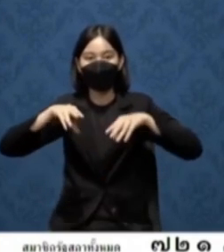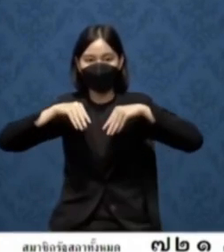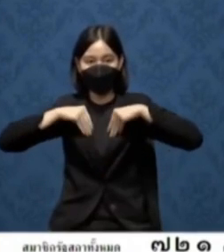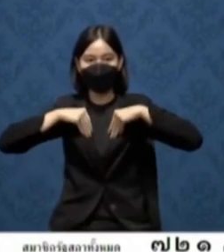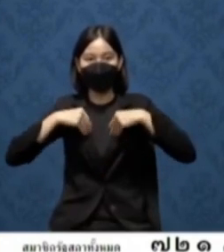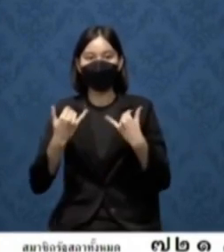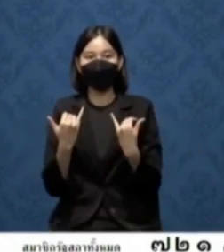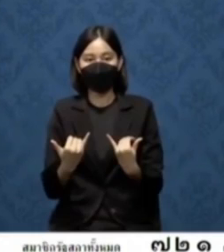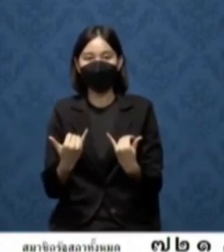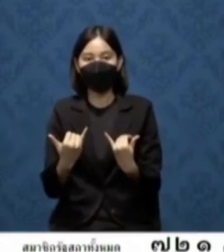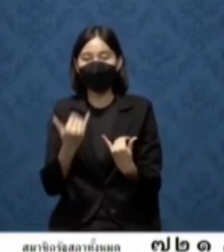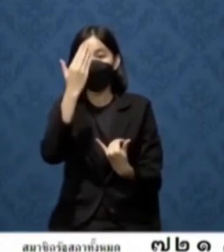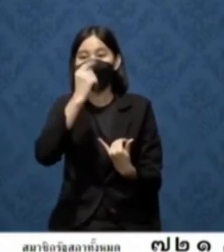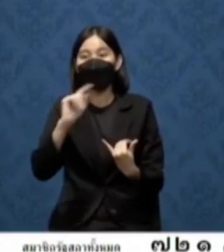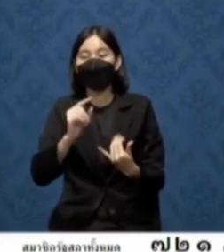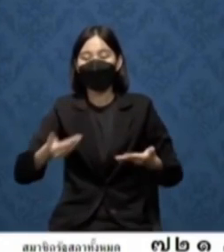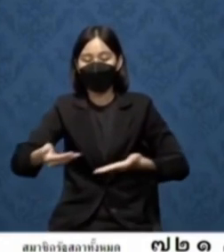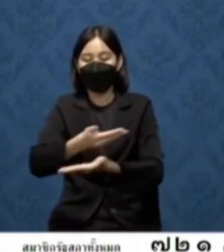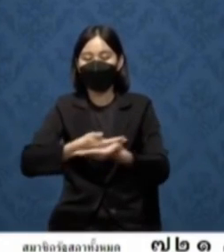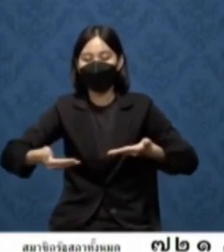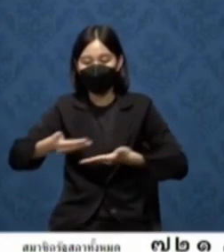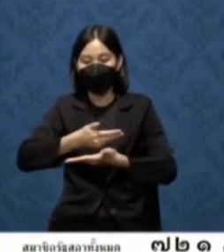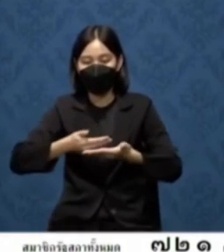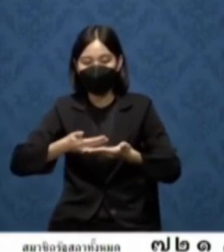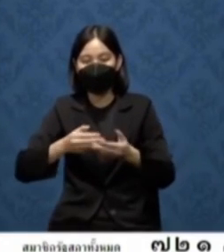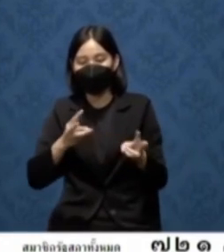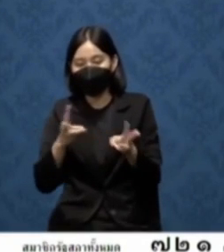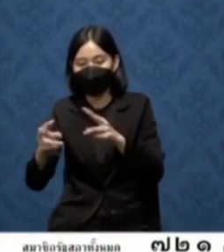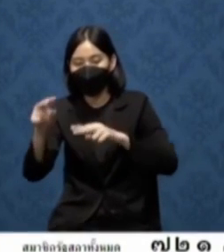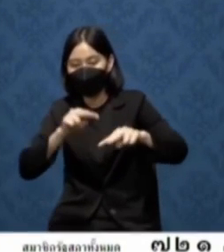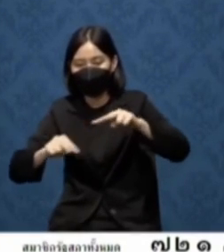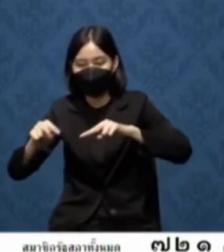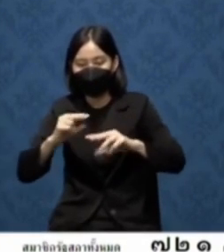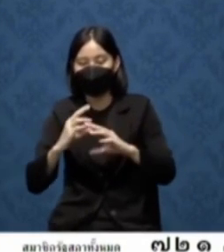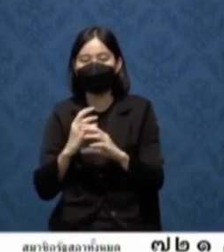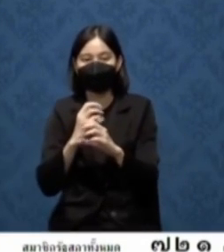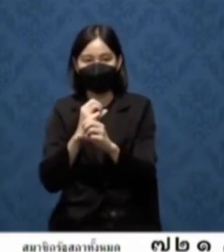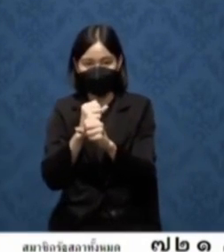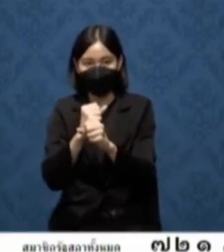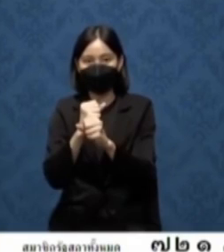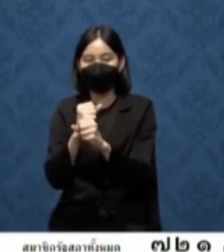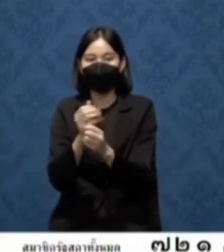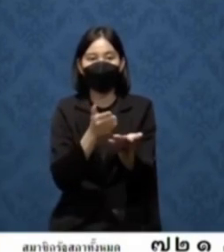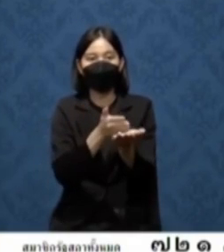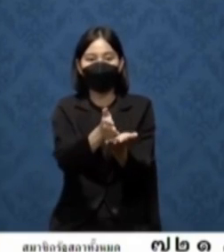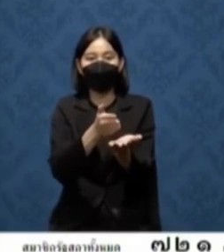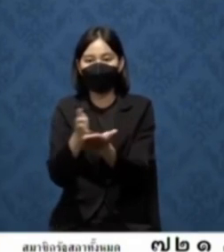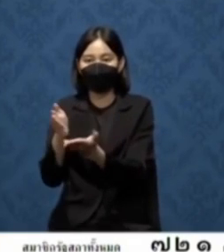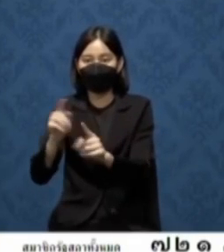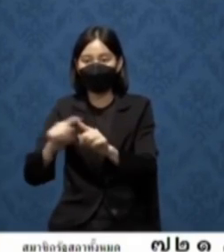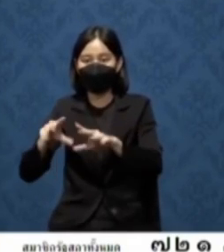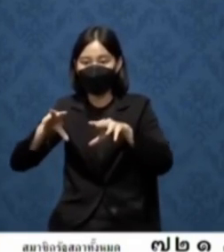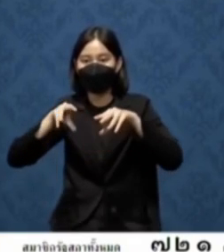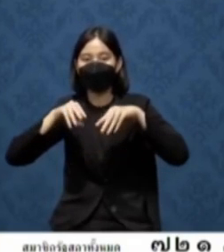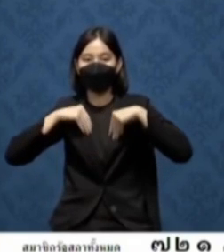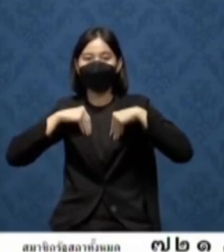นี้ครับเพื่อพูดคุยกันหาทางประนีประนอมหาข้อสรุปที่ทุกฝักทุกฝ่ายยอมรับได้ด้ว